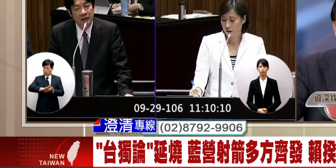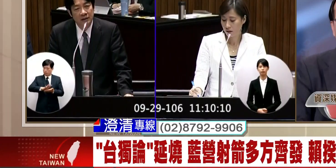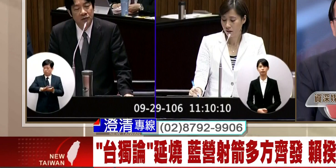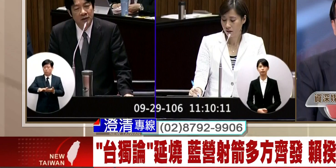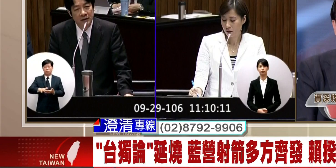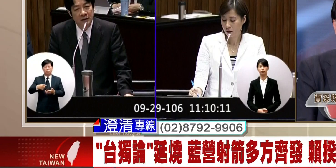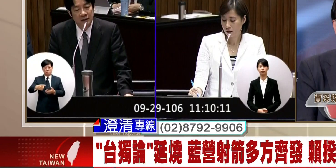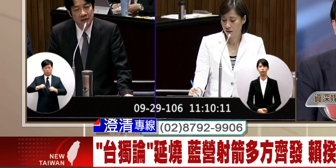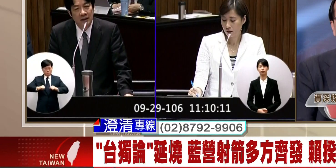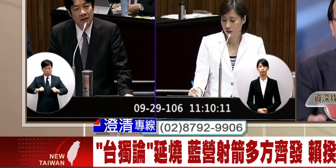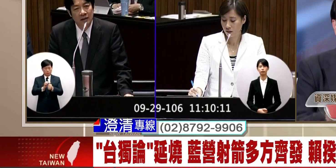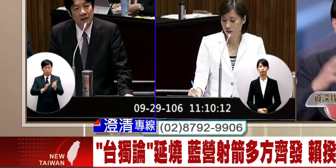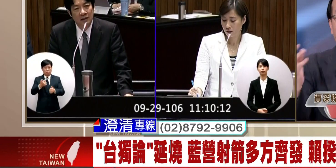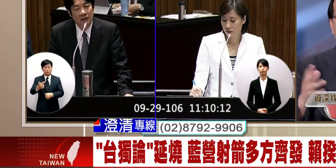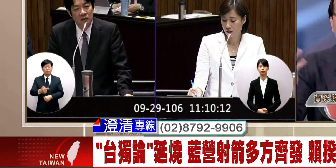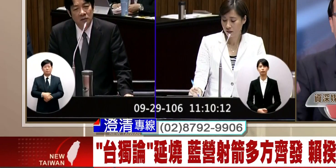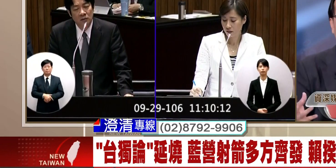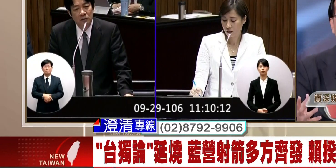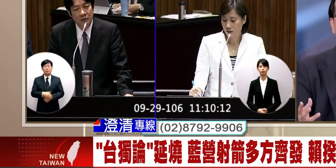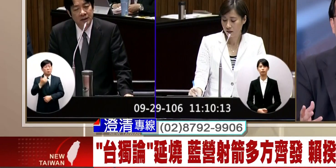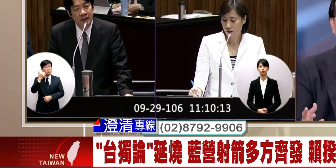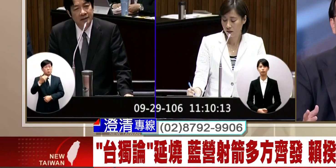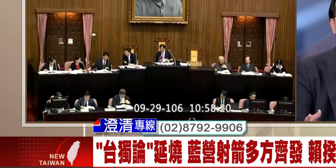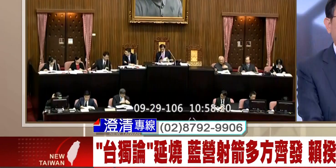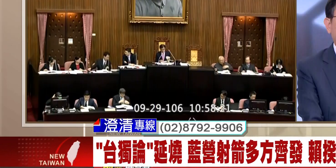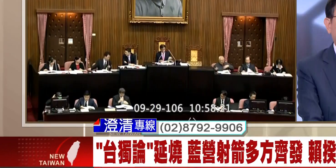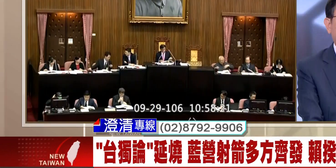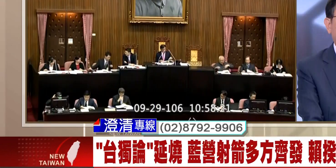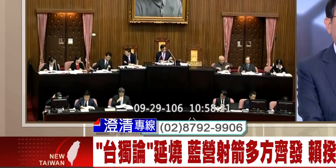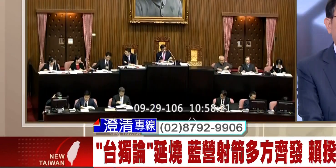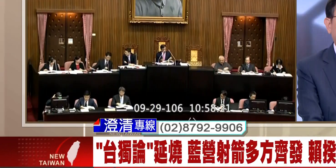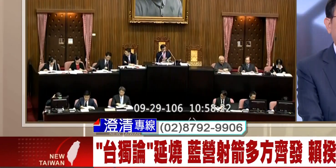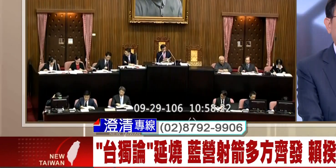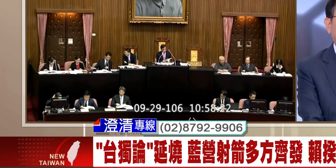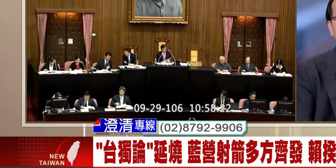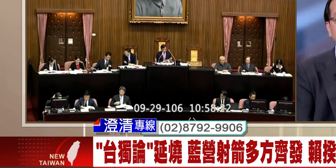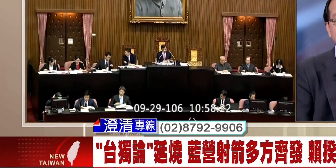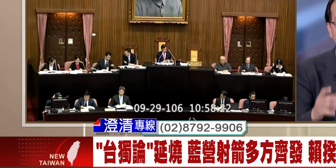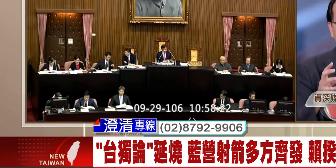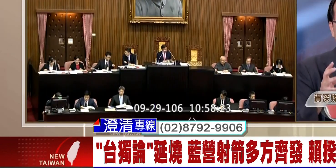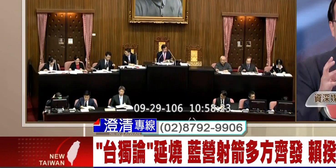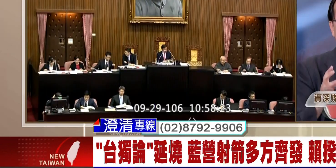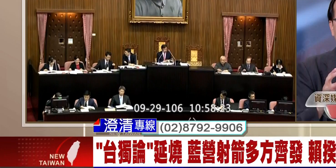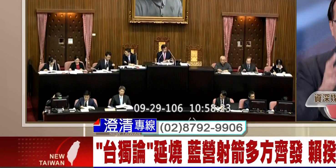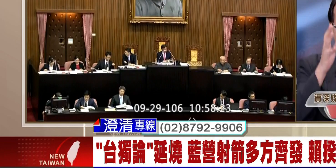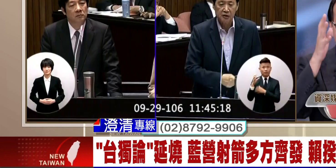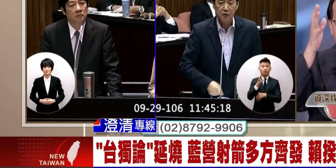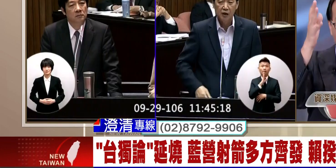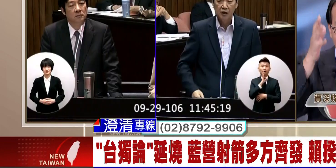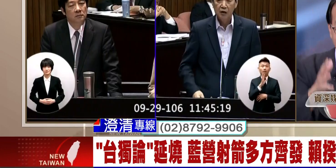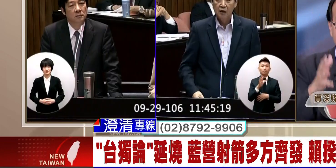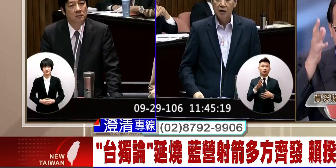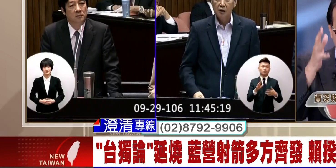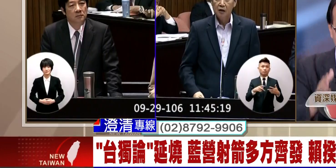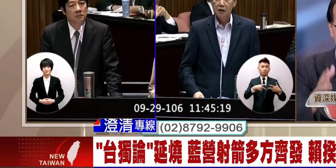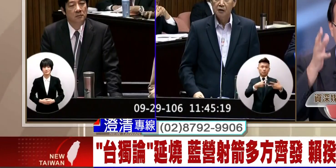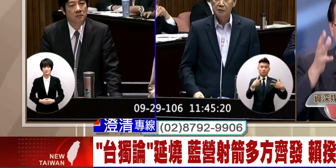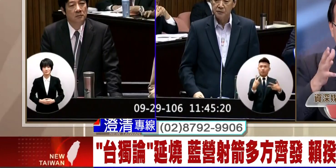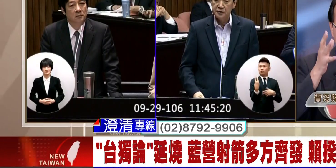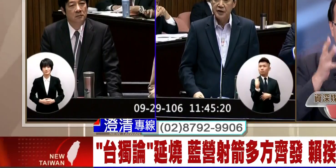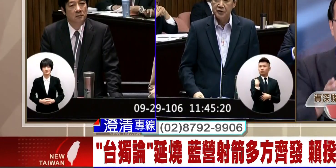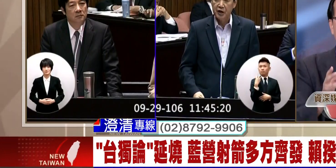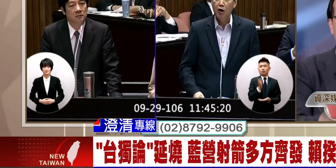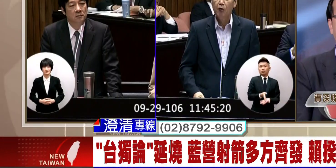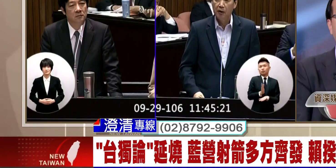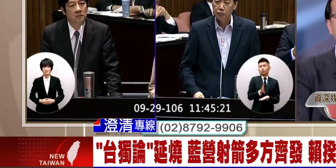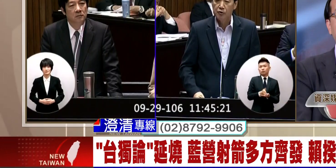经过去年的一中同表之外，现在都不知道表到哪里去了，你知道吗？一表三千里啊！所以呢，他至少有一个告诉他的个人的个政治